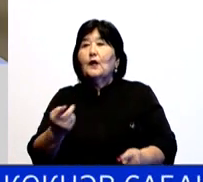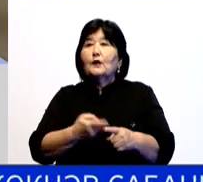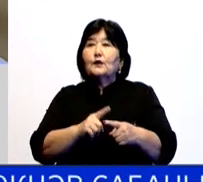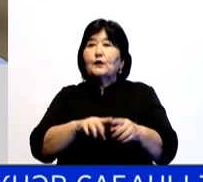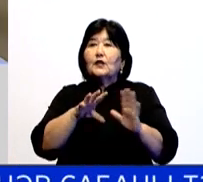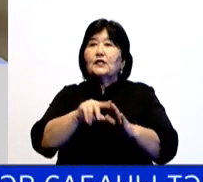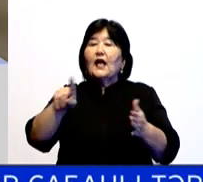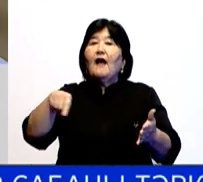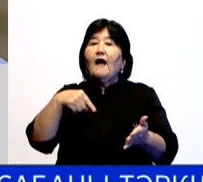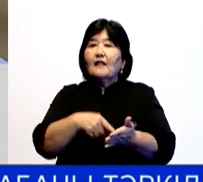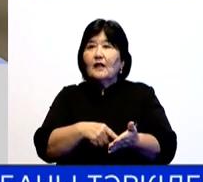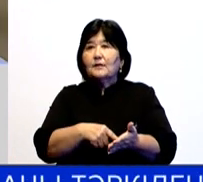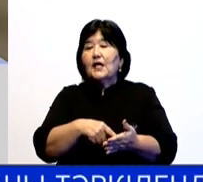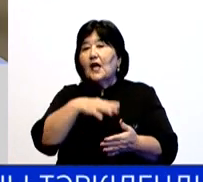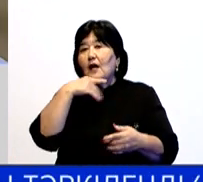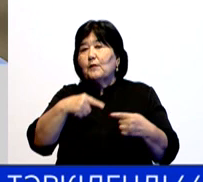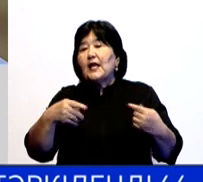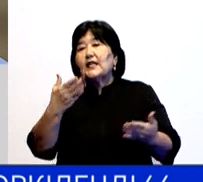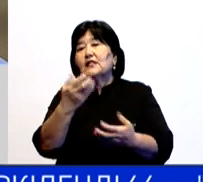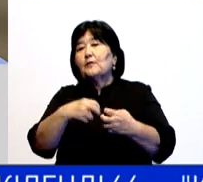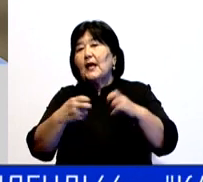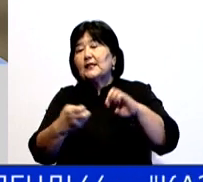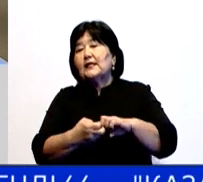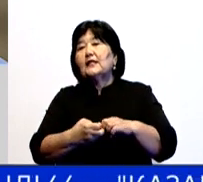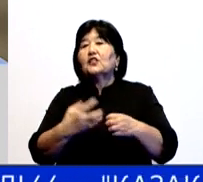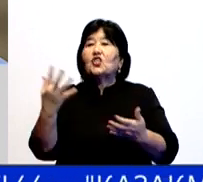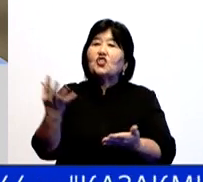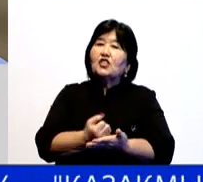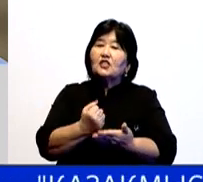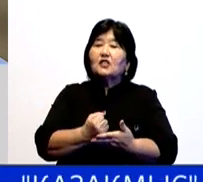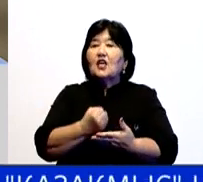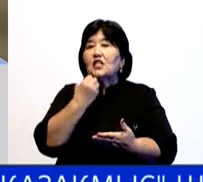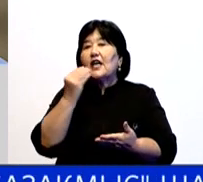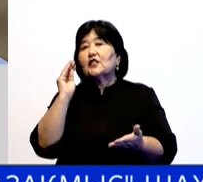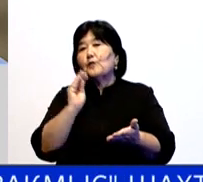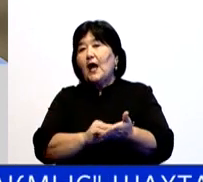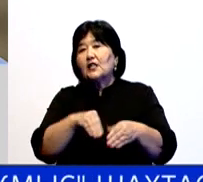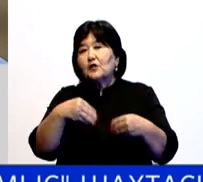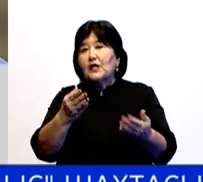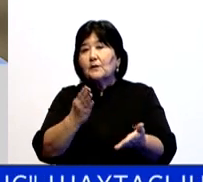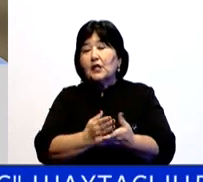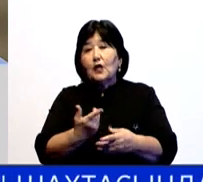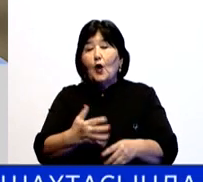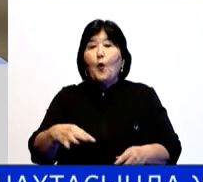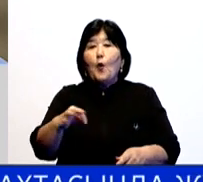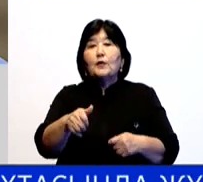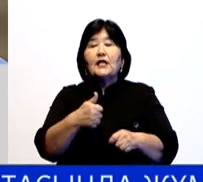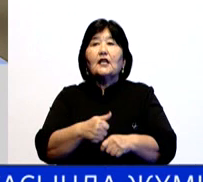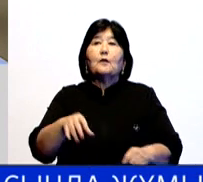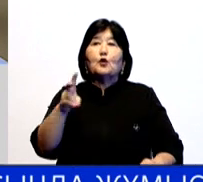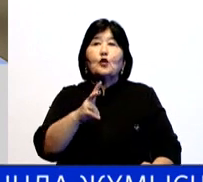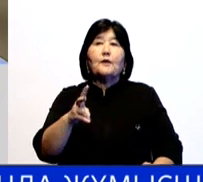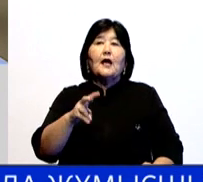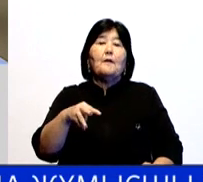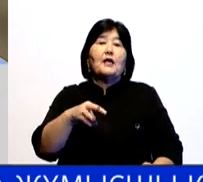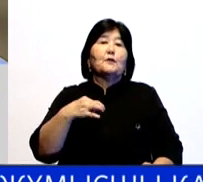мына қаламыздың біраз мәселелерін қарап, жетістіктерін қарап, жақсы бағасын беріп жатыр. Соның ішінде облыс әкімі Нұрбек Машбекұлы да енді